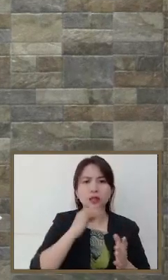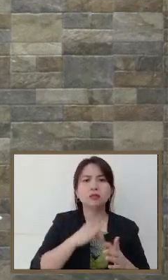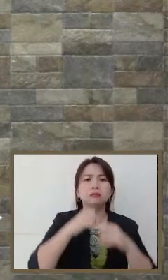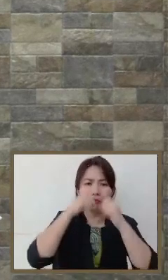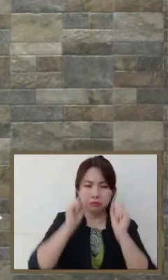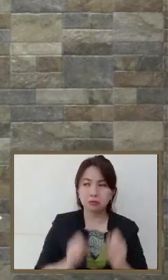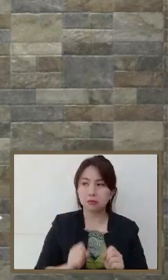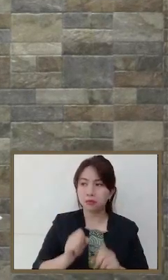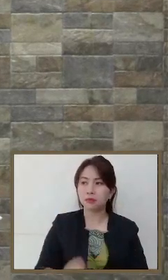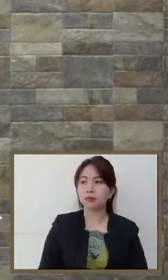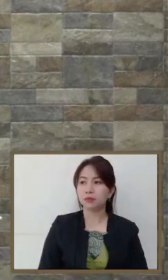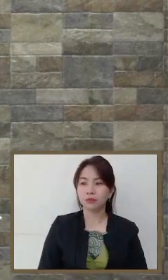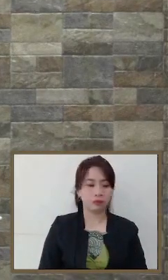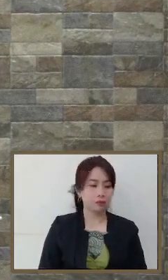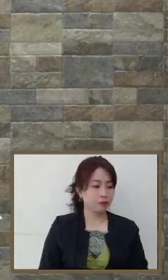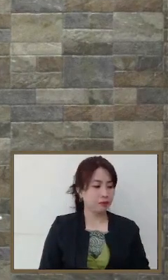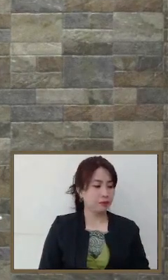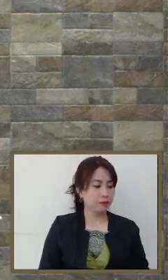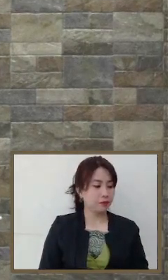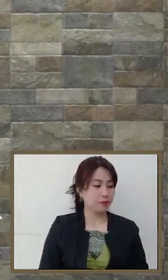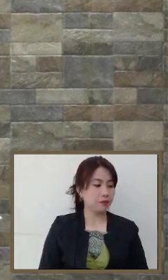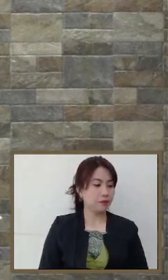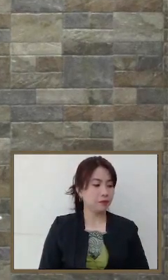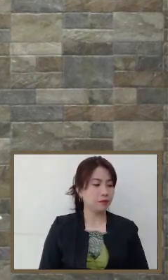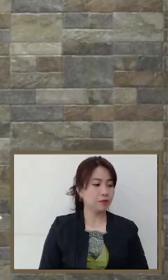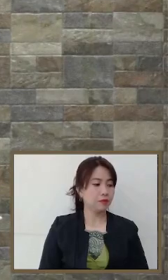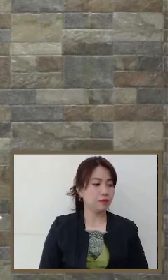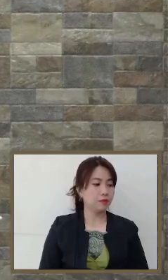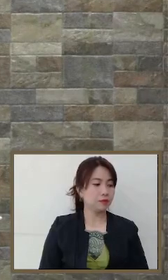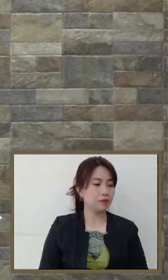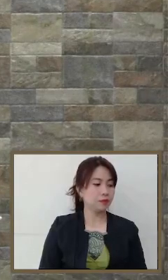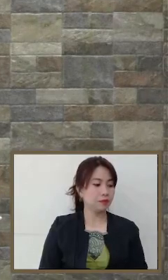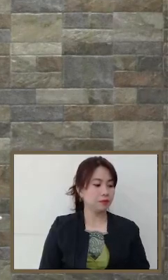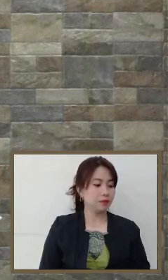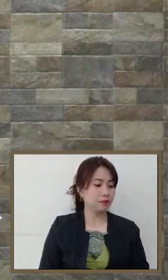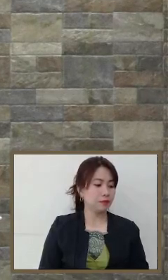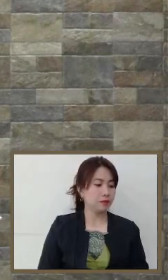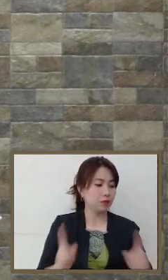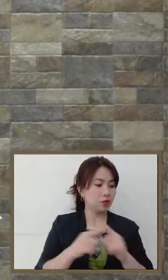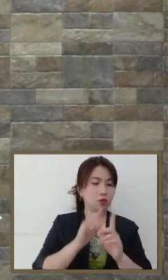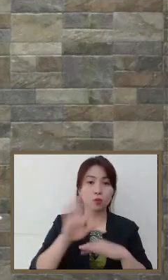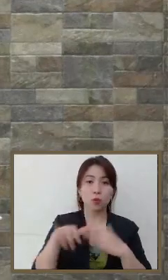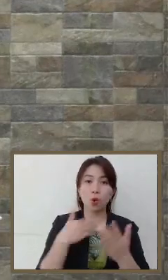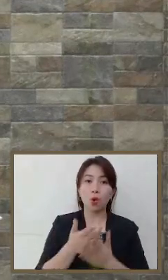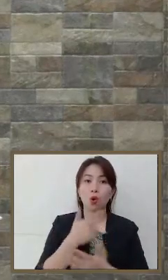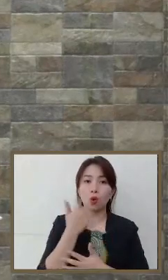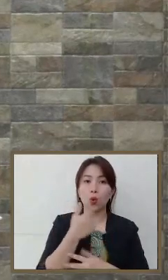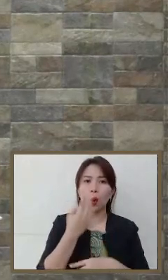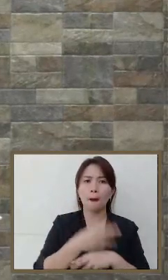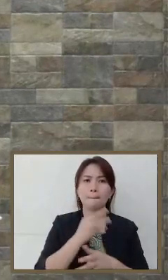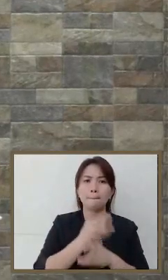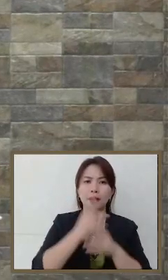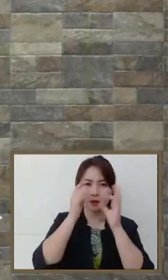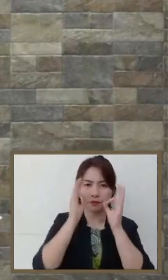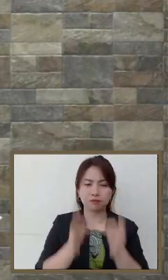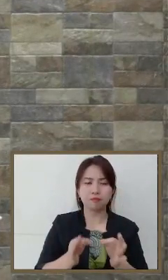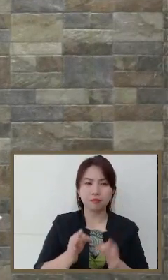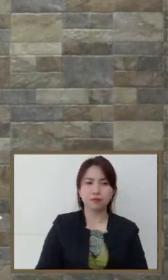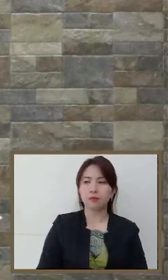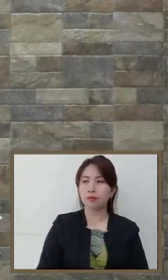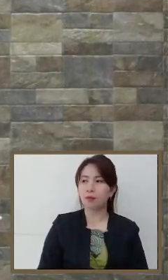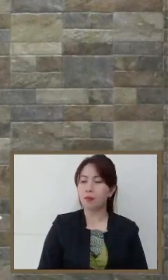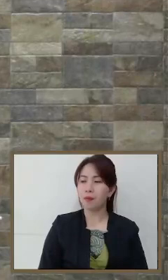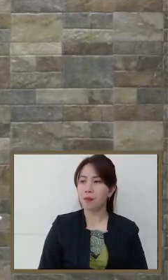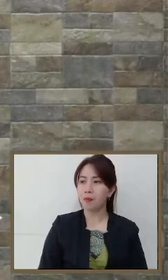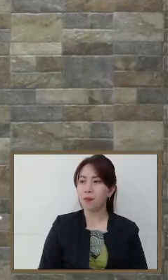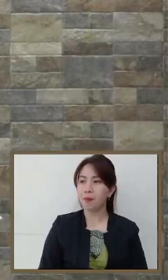gumawa ka ng kasalan malungkot ng Diyos sa mga gumagawa ng desisyon Kamusta naman ang